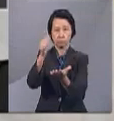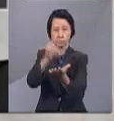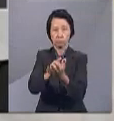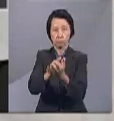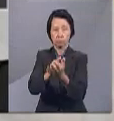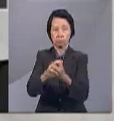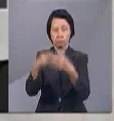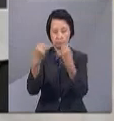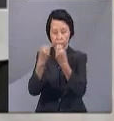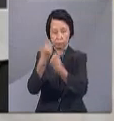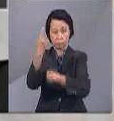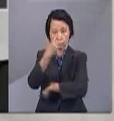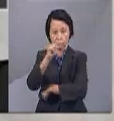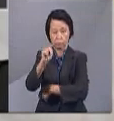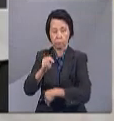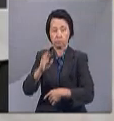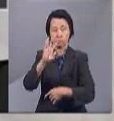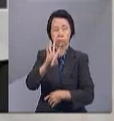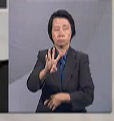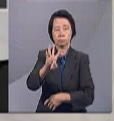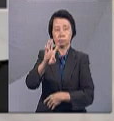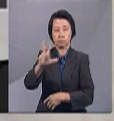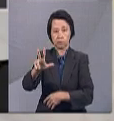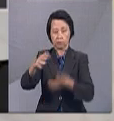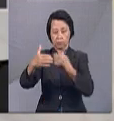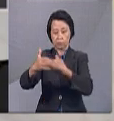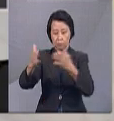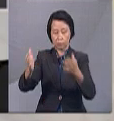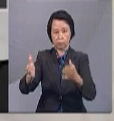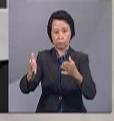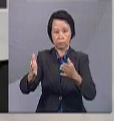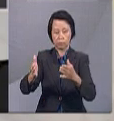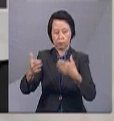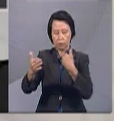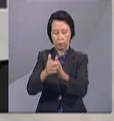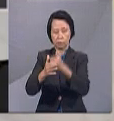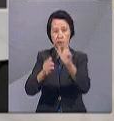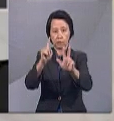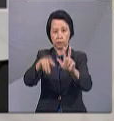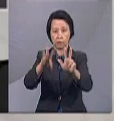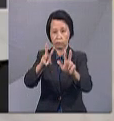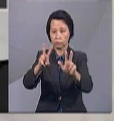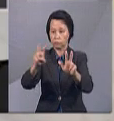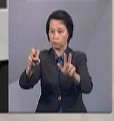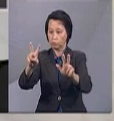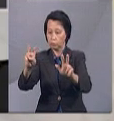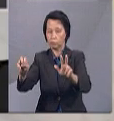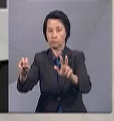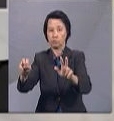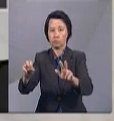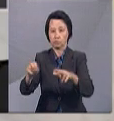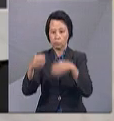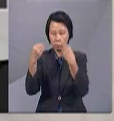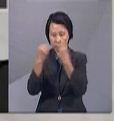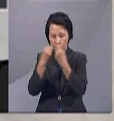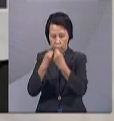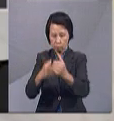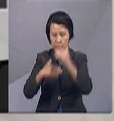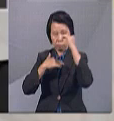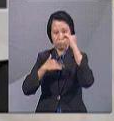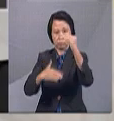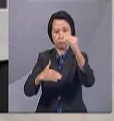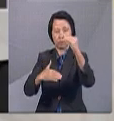kharian 43 makmal kubis 19 sehingga 3 Jun 2020 ke versi maksimal